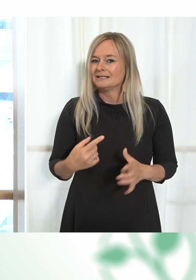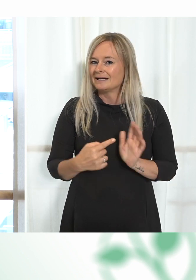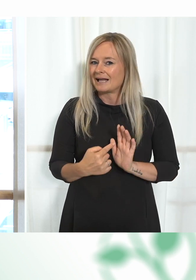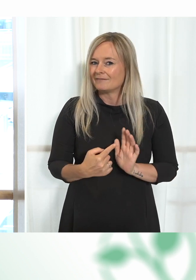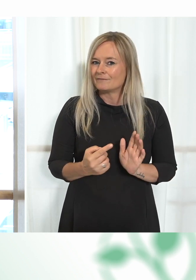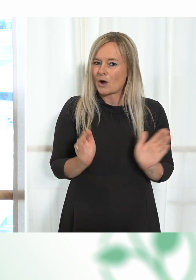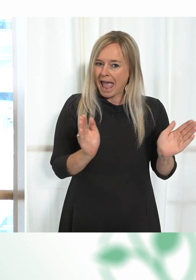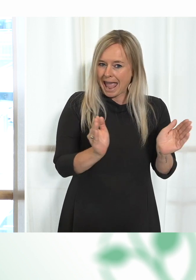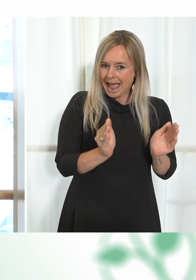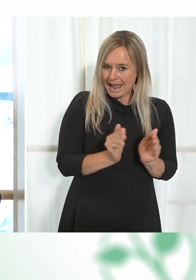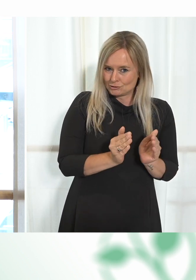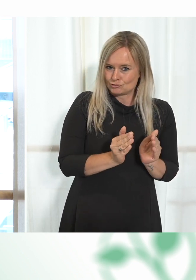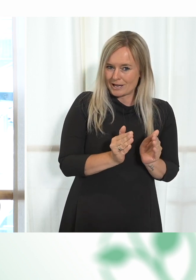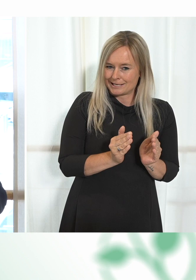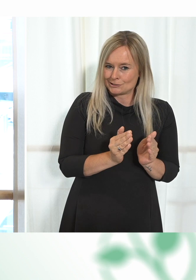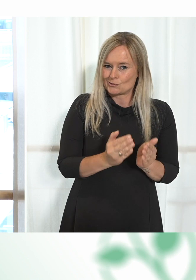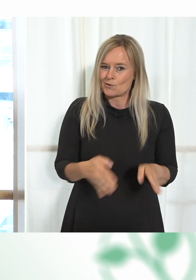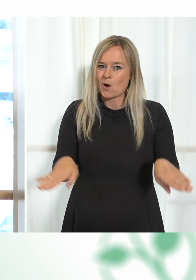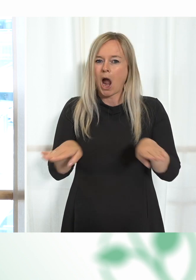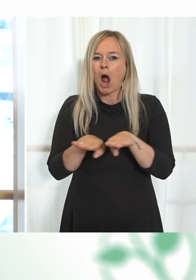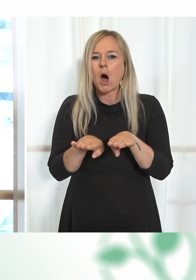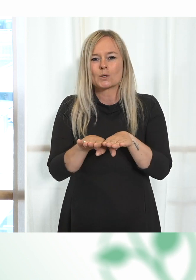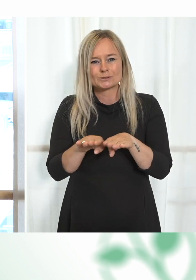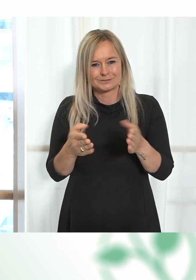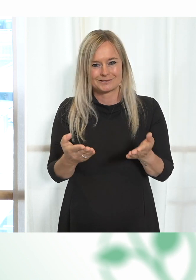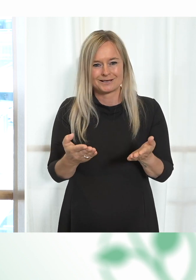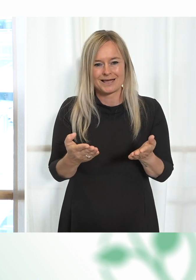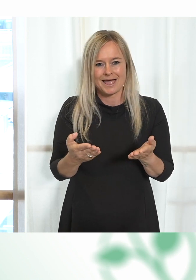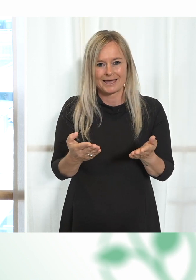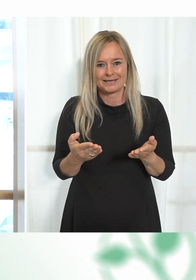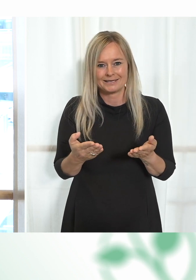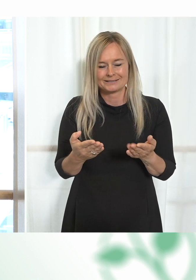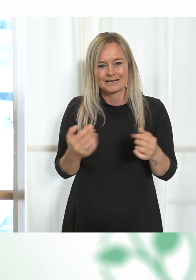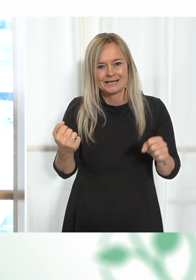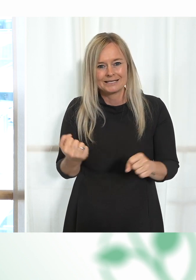diese Einschränkung, überkompensiert das, sodass man dann irgendwie das doch